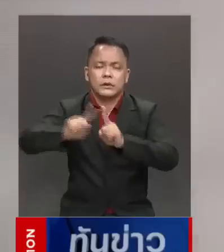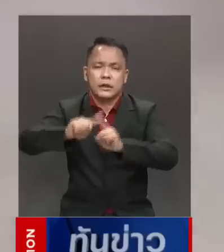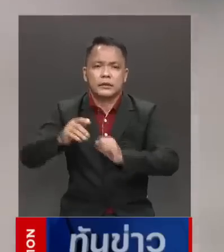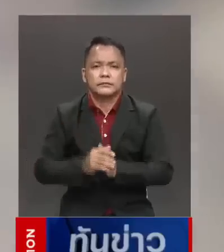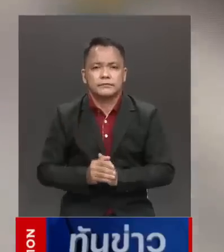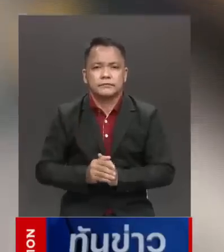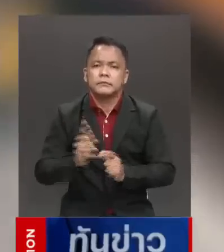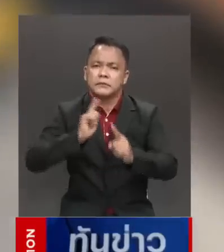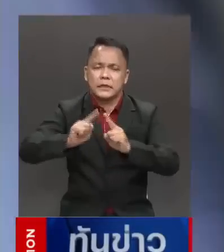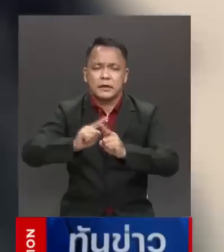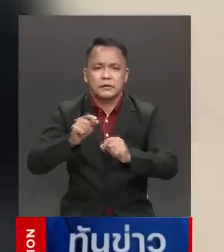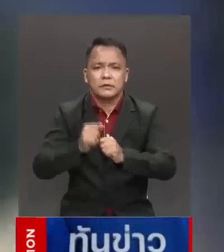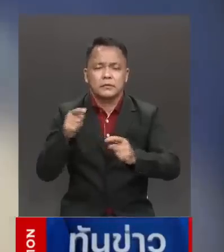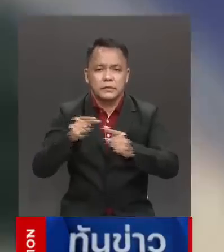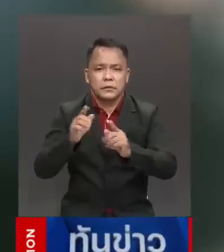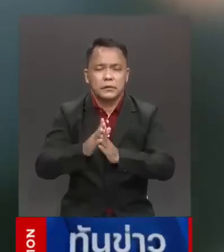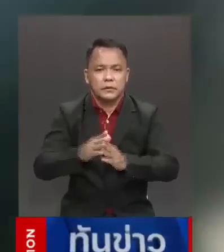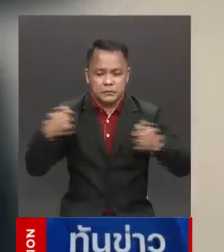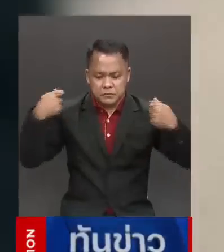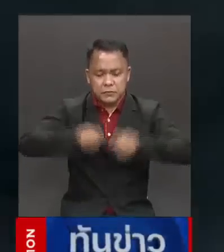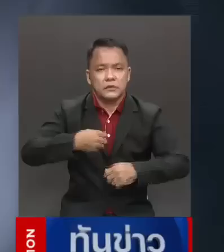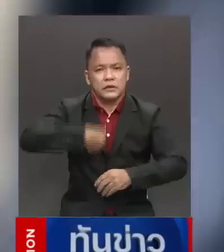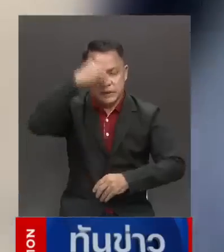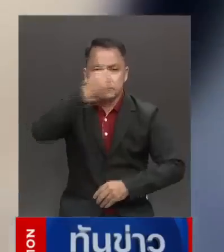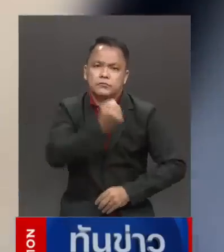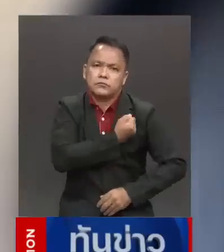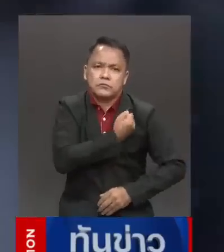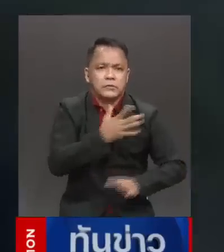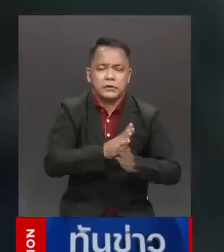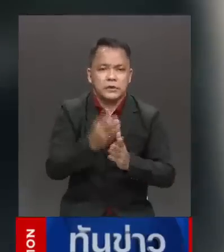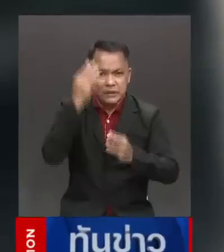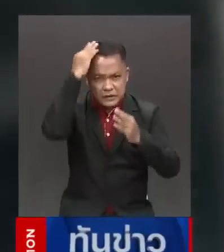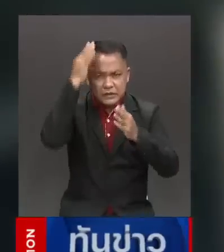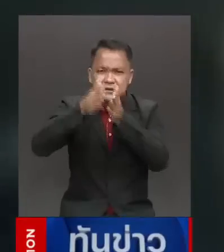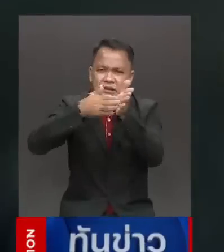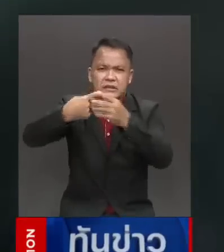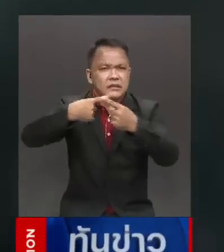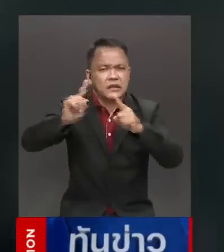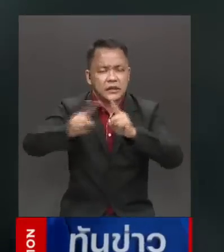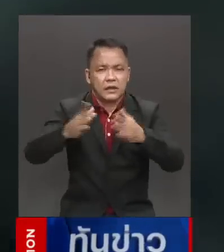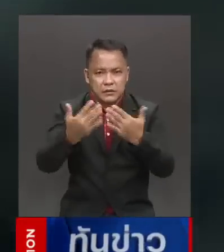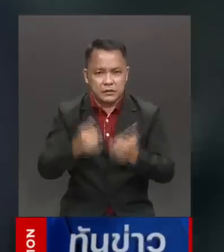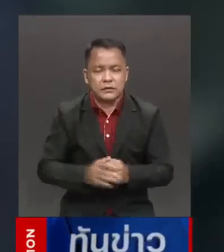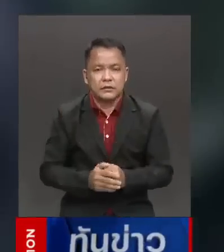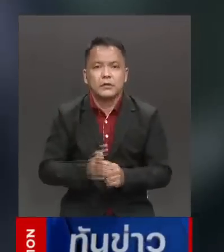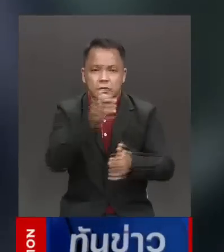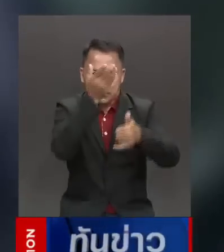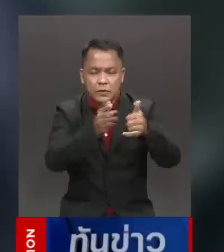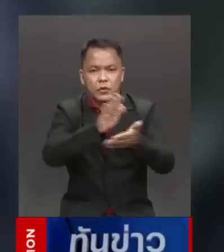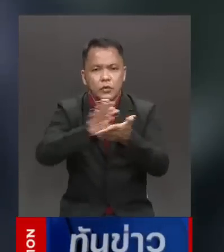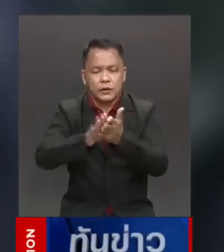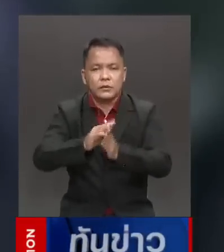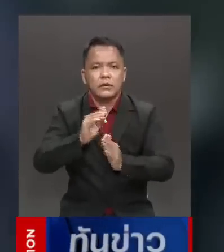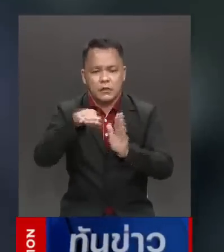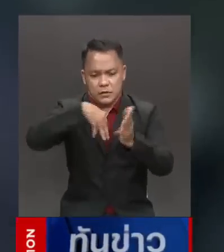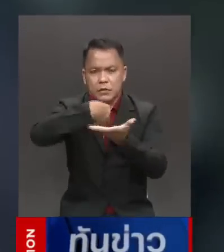าหลายเรื่องเลยครับไม่ว่าจะเป็นไม่ใส่เครื่องแบบใช่ไหมครับเรื่องของการย้อมสีผมอะไรต่างๆแล้วก็ตัวของโรงเรียนเองก็มีการ